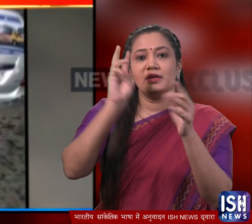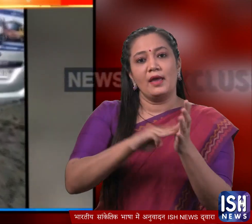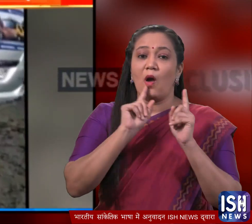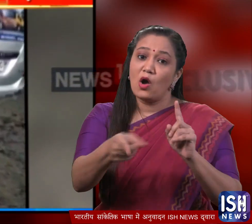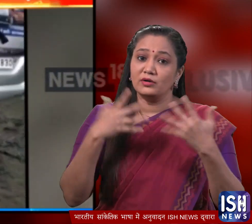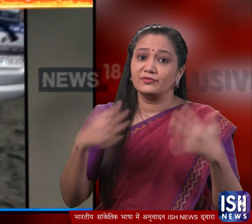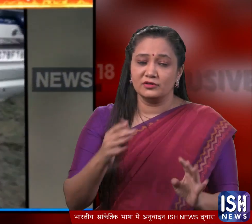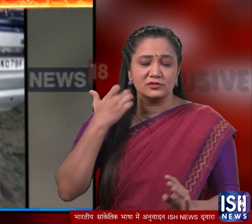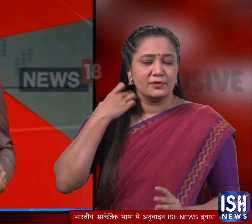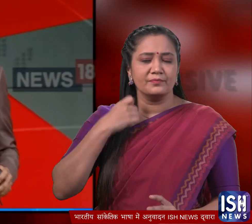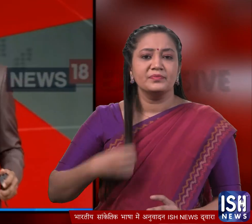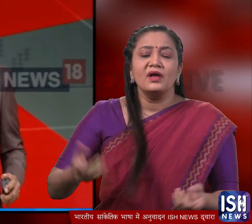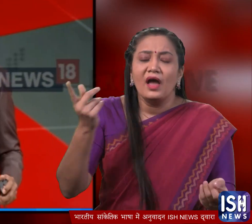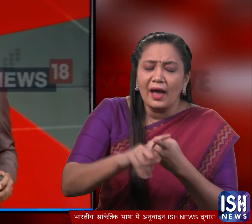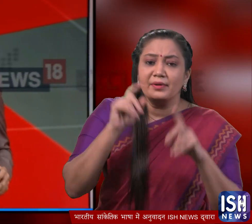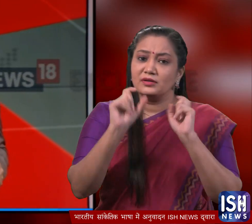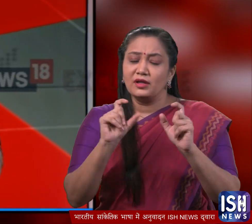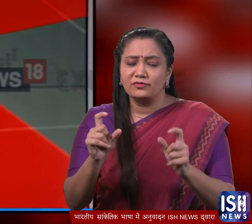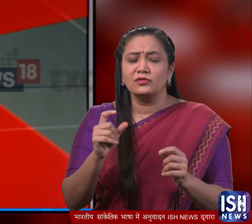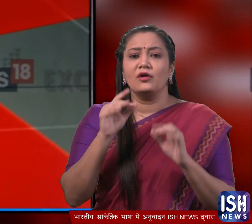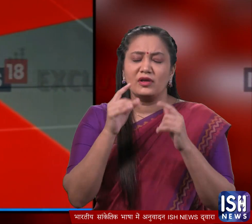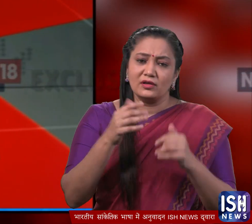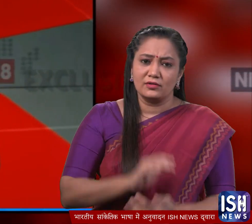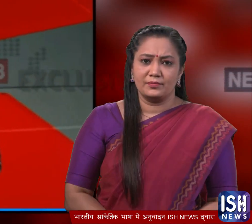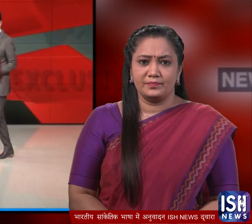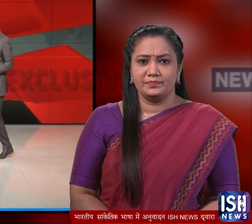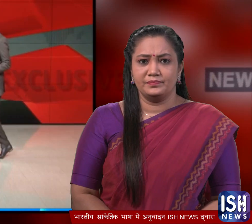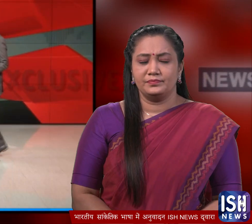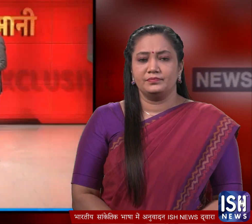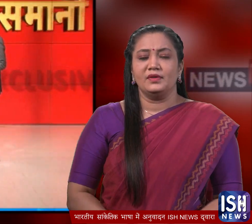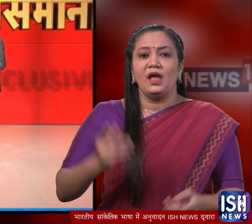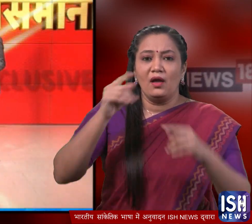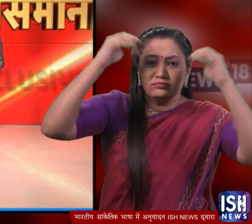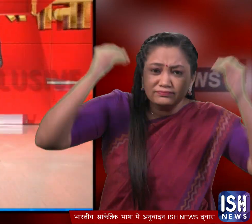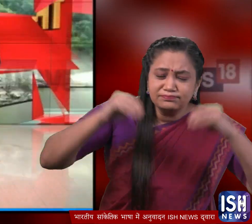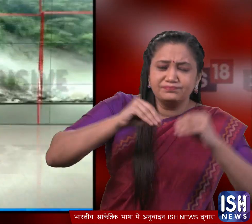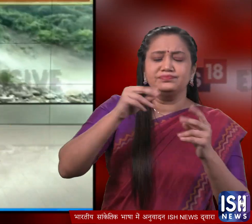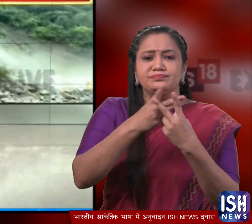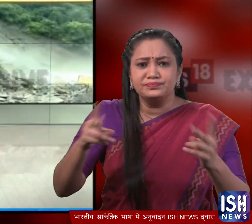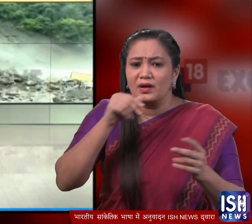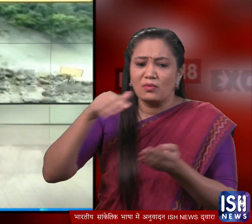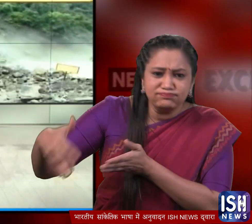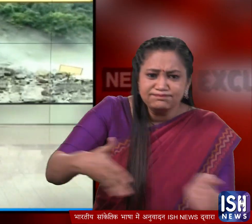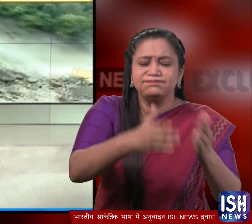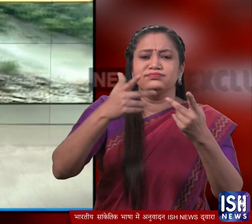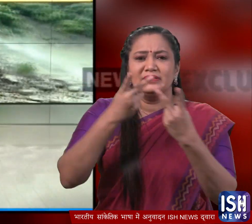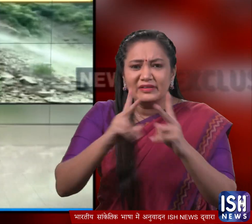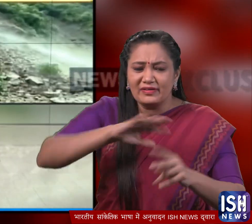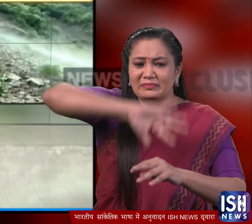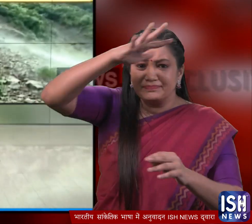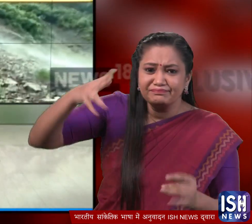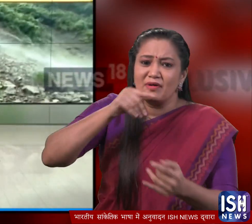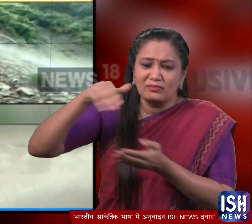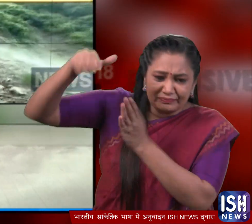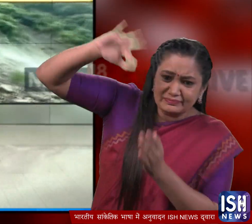डीएम को अलर्ट कर दिया ताकि हालात बिगड़ने पर लोगों तक फौरन मदद पहुंचाई जा सके। इस बारिश की वजह से राज्य की सभी छोटी बड़ी नदियां और